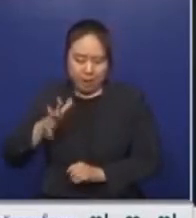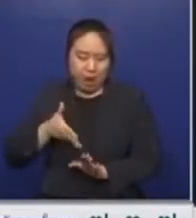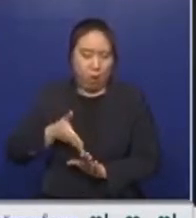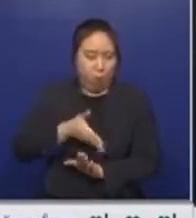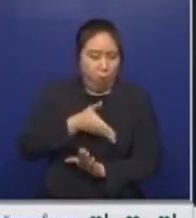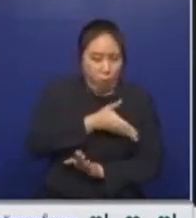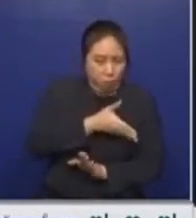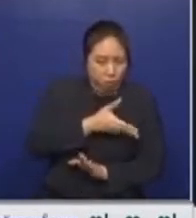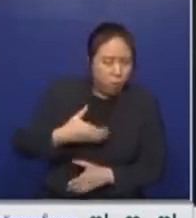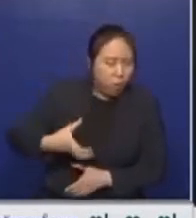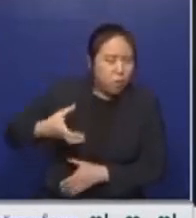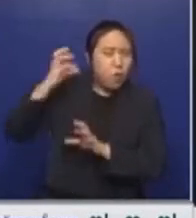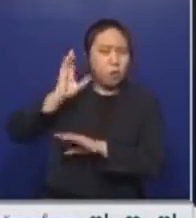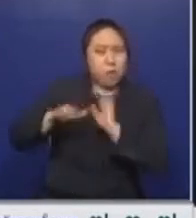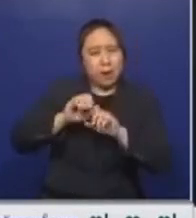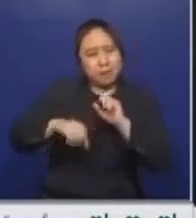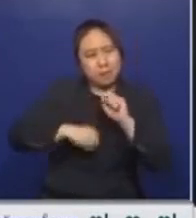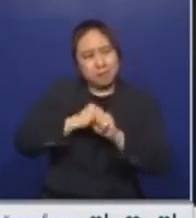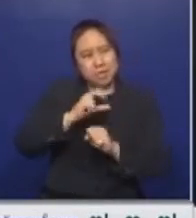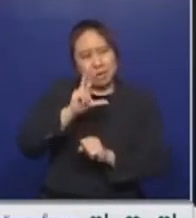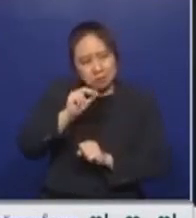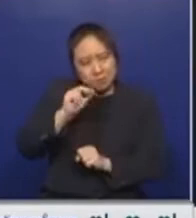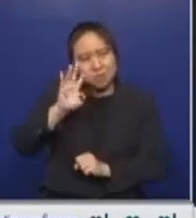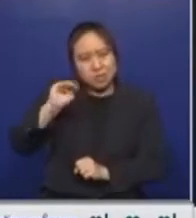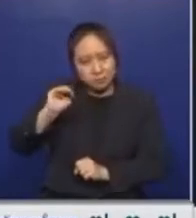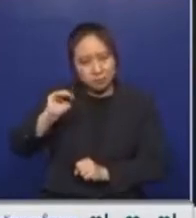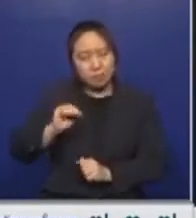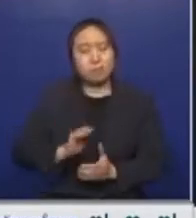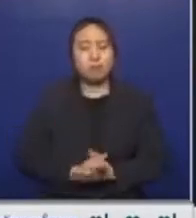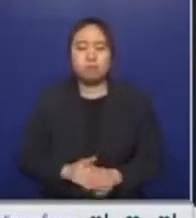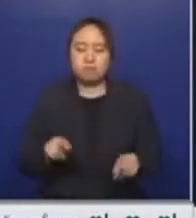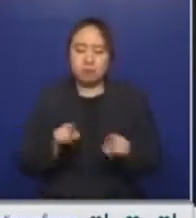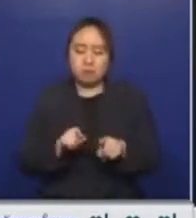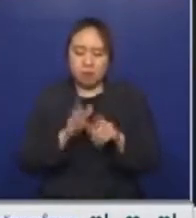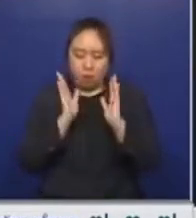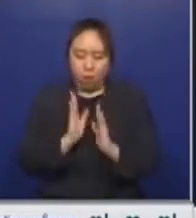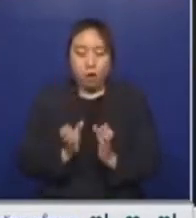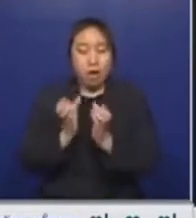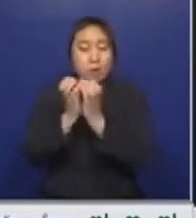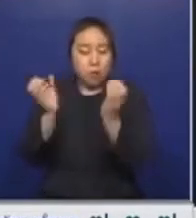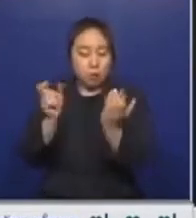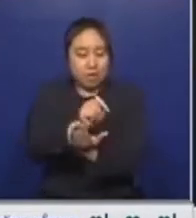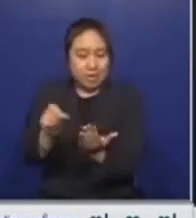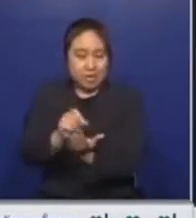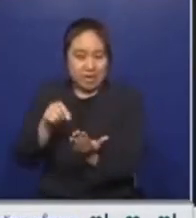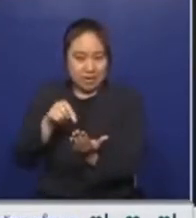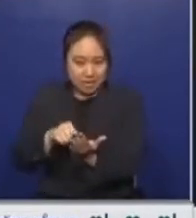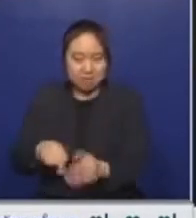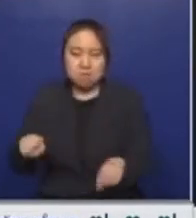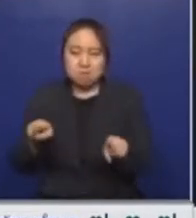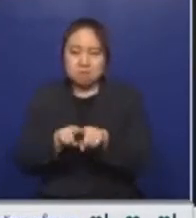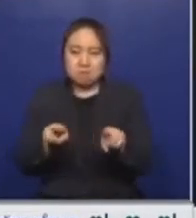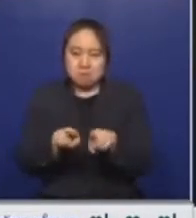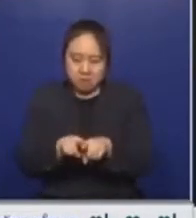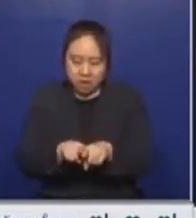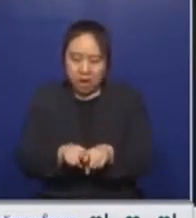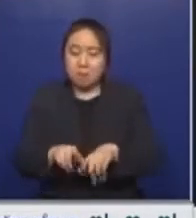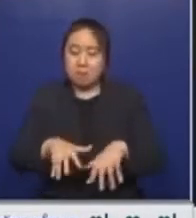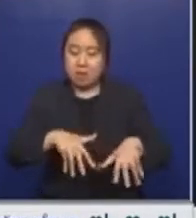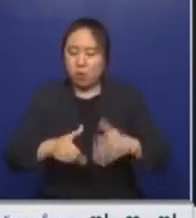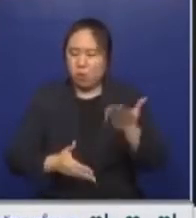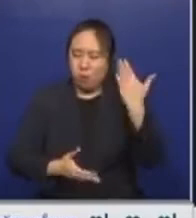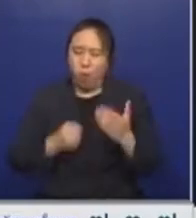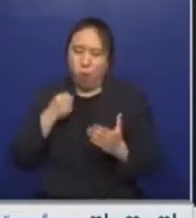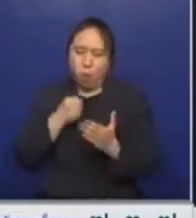ไปเนี่ย30-40 ปีเลยนะคะเหมือนกับว่าคนเขียนรัฐธรรมนูญฉบับนี้เนี่ยกำลังย่ำยีค่ะวีรชนที่เคยต่